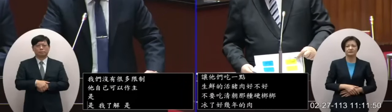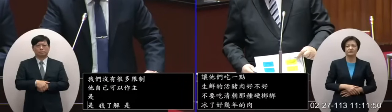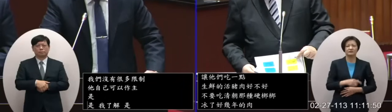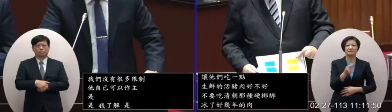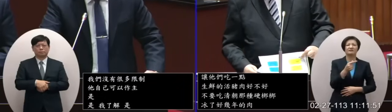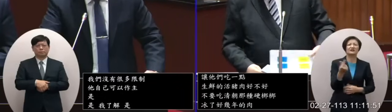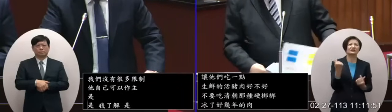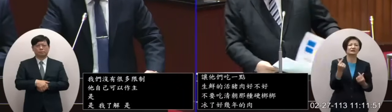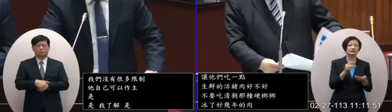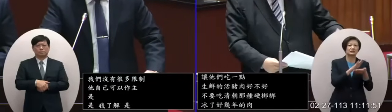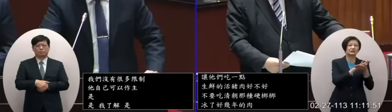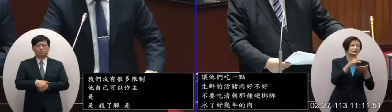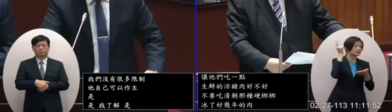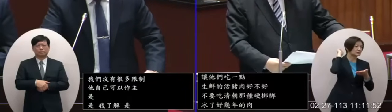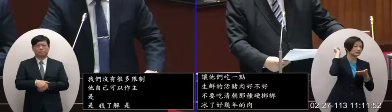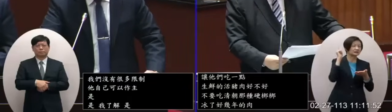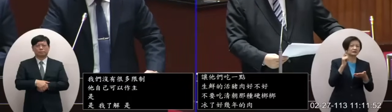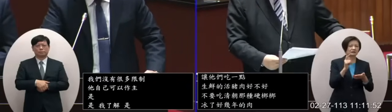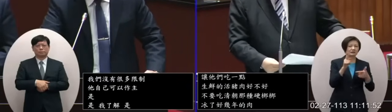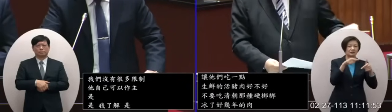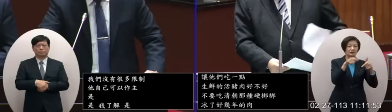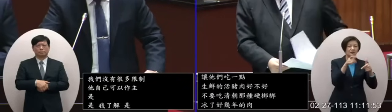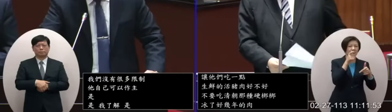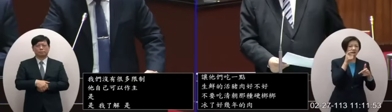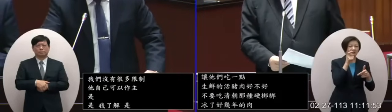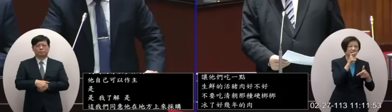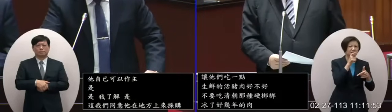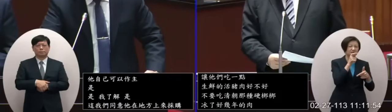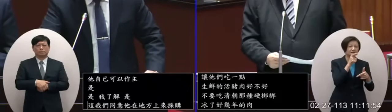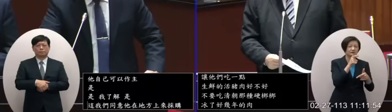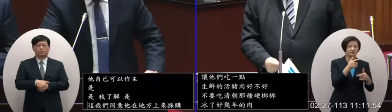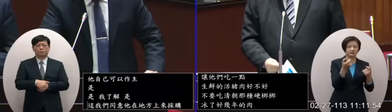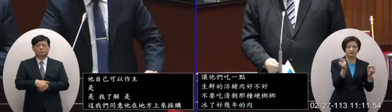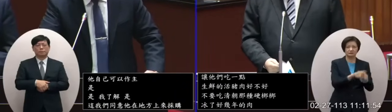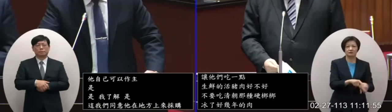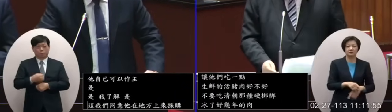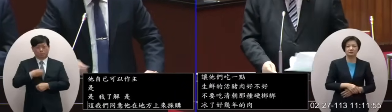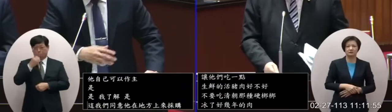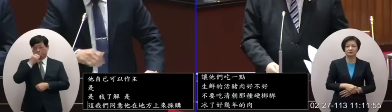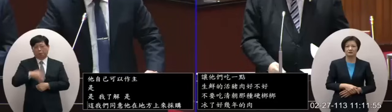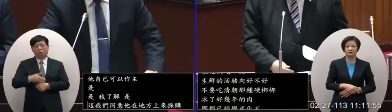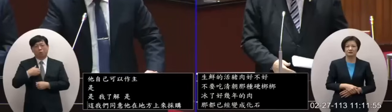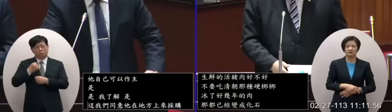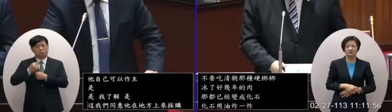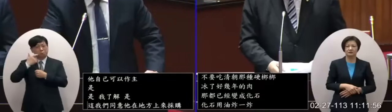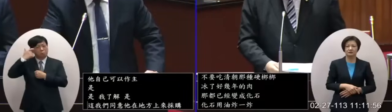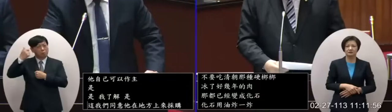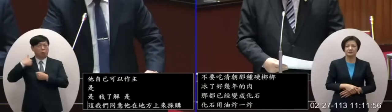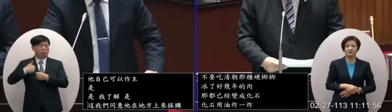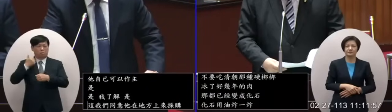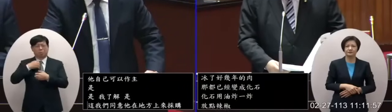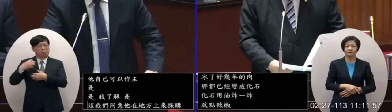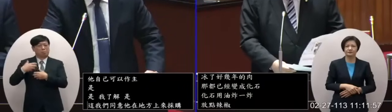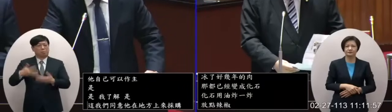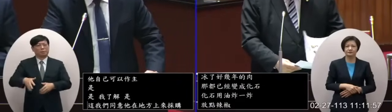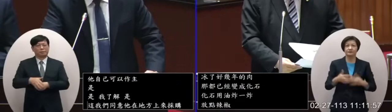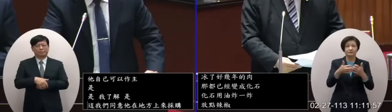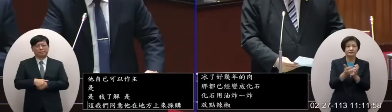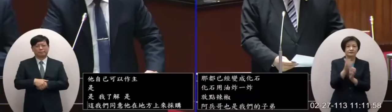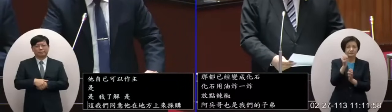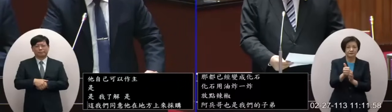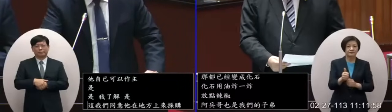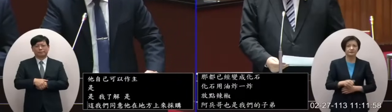的化石的带鱼给你吃，好不好？你试试看你就知道了。 我吃过，我在马祖服务过，我知道。 部长，你这